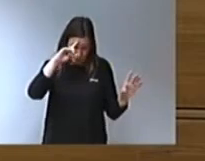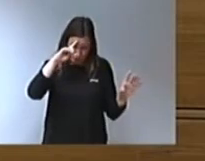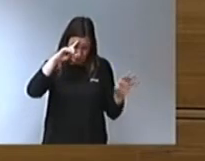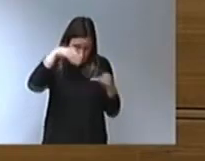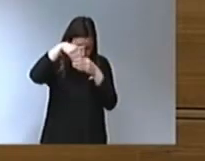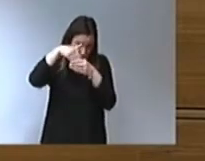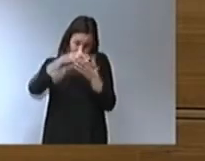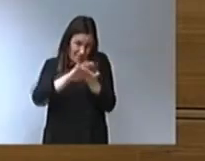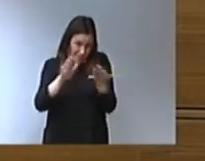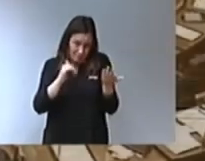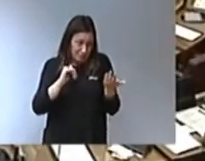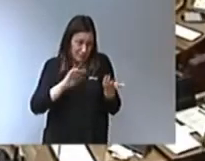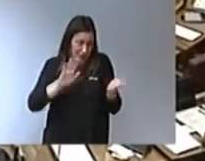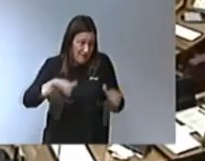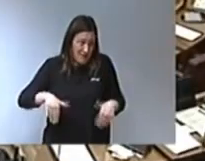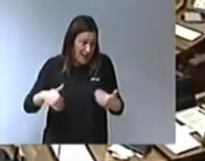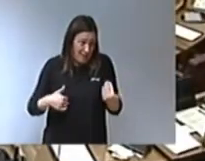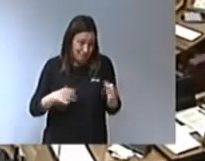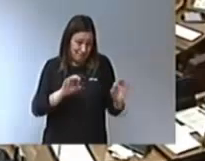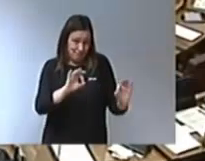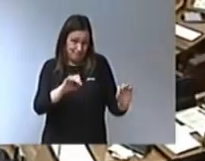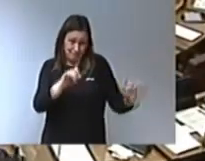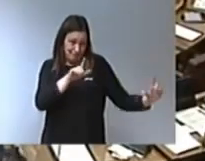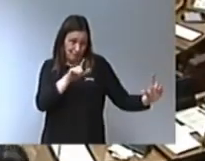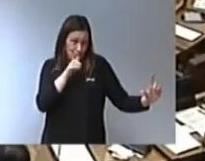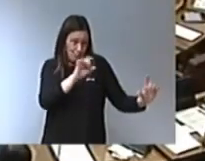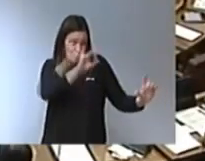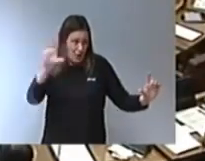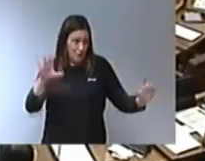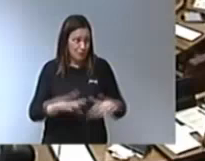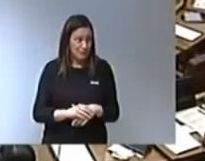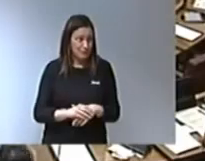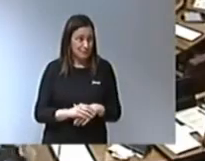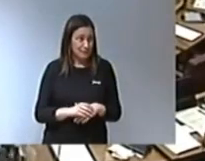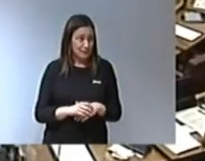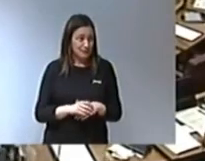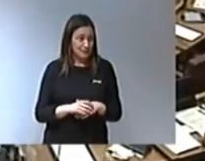és molt atrevida. Moltes gràcies, senyoria. Moltes gràcies, senyoria.